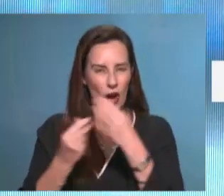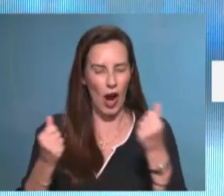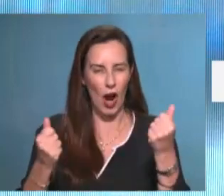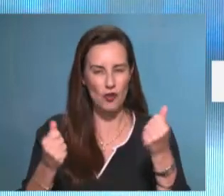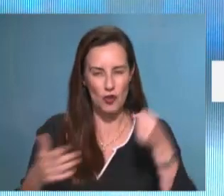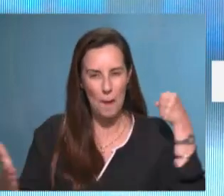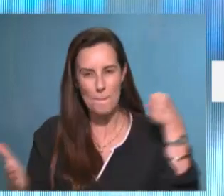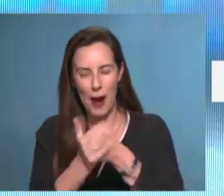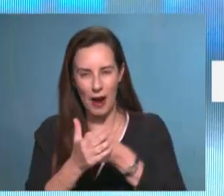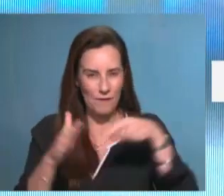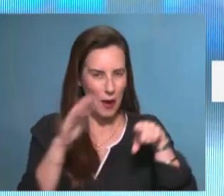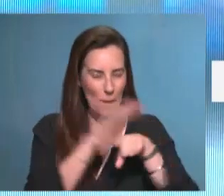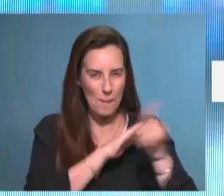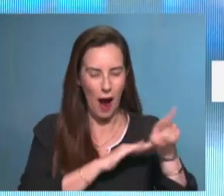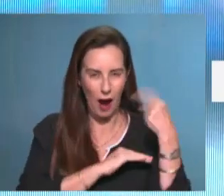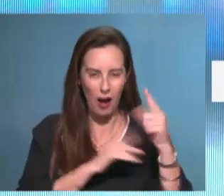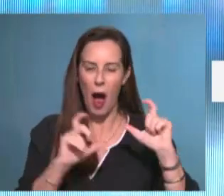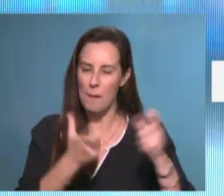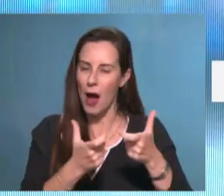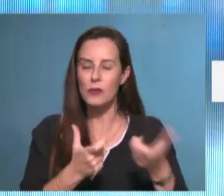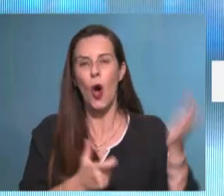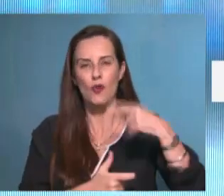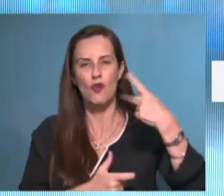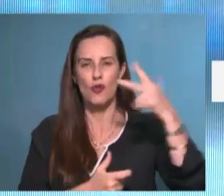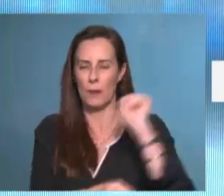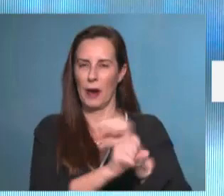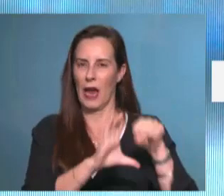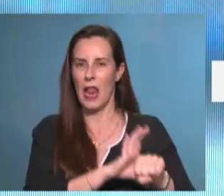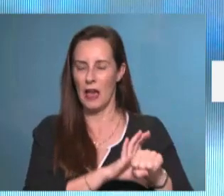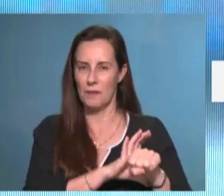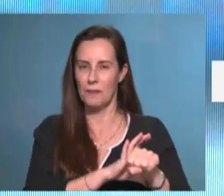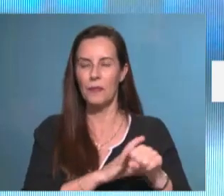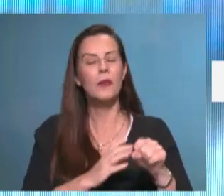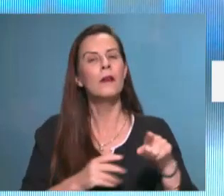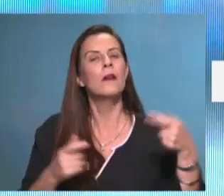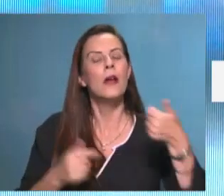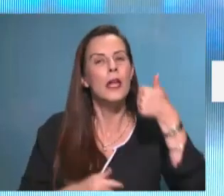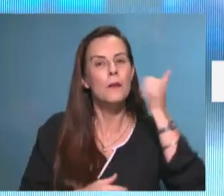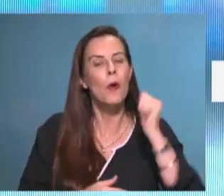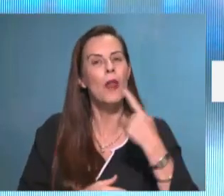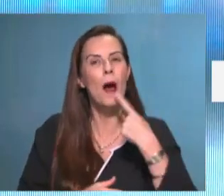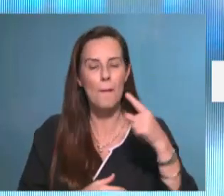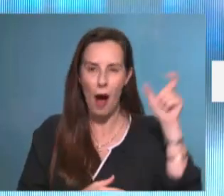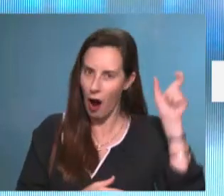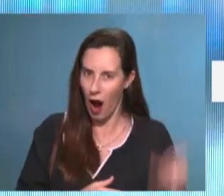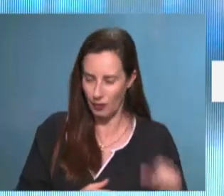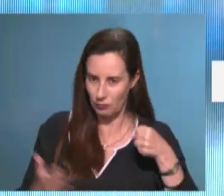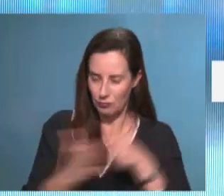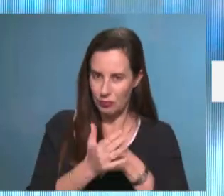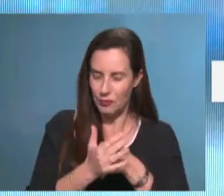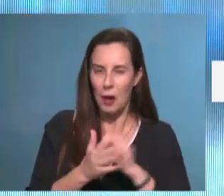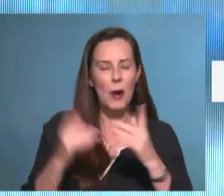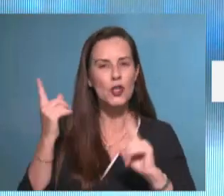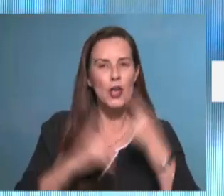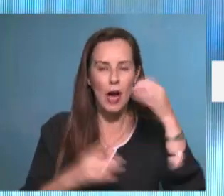של ארי נשר, יצחק אספה, הוארך היום ב3 ימים נוספים. בדיון בעניינו אתמול, מסר החשוד את גרסתו למה שהתרחש